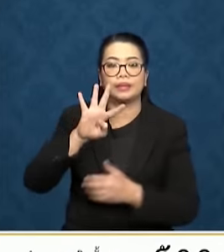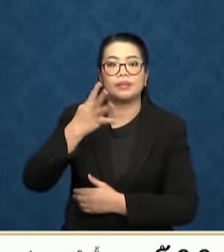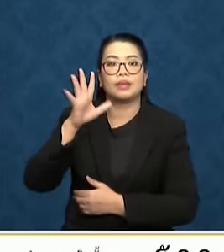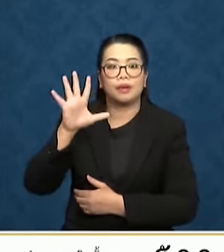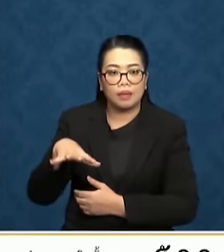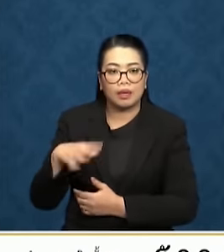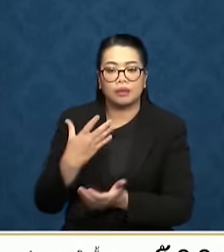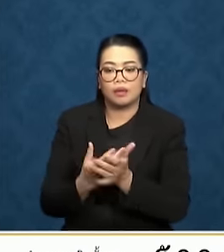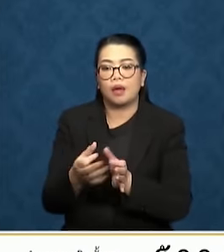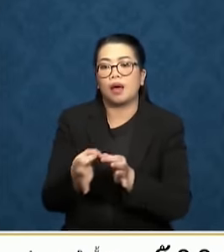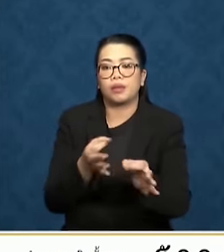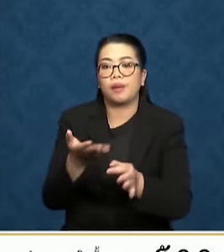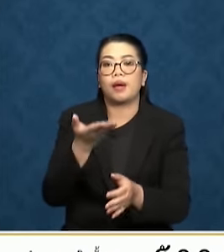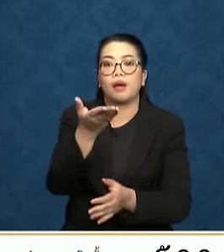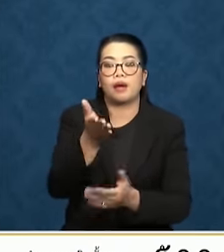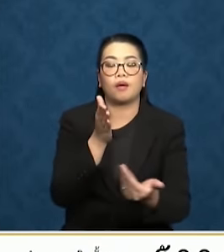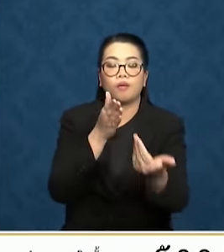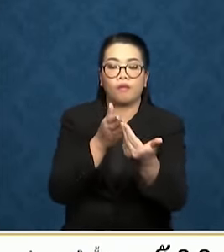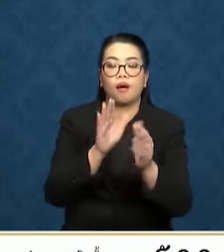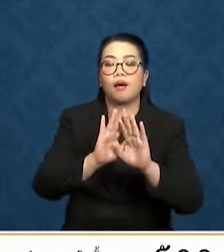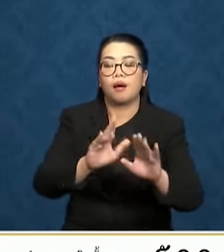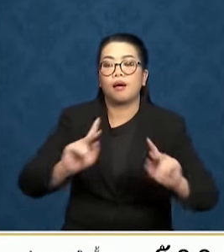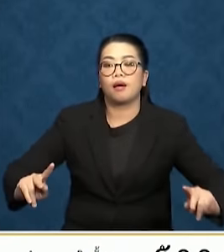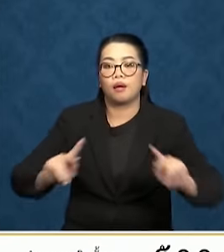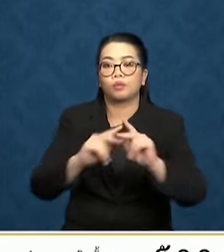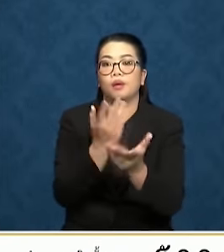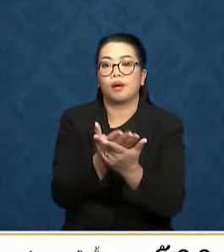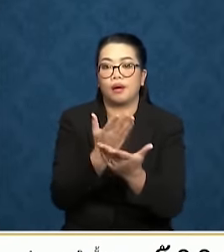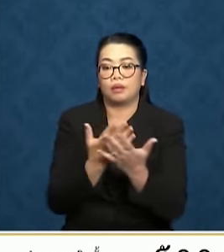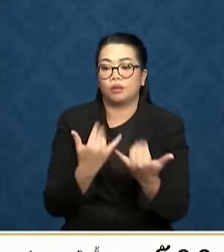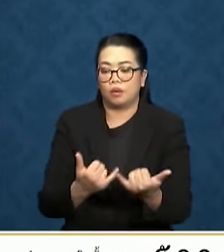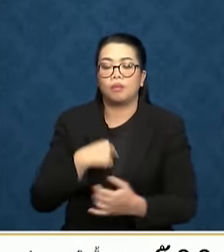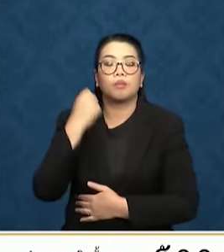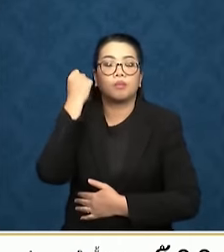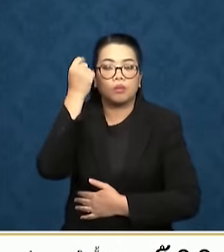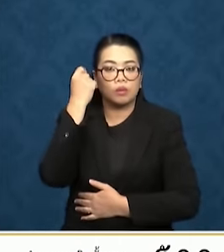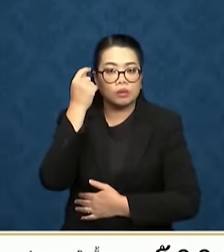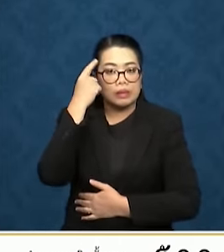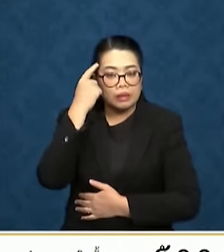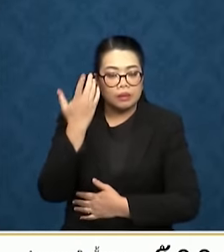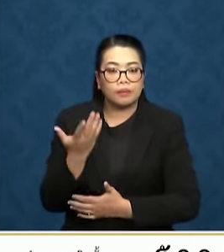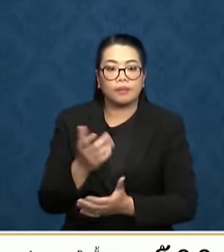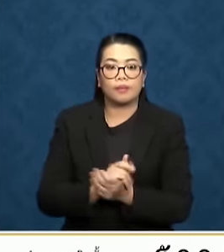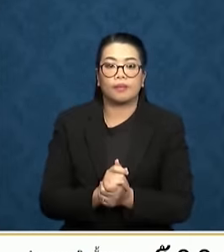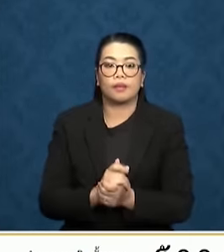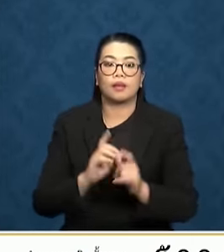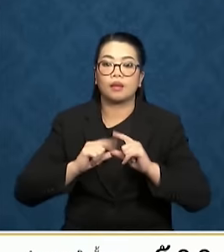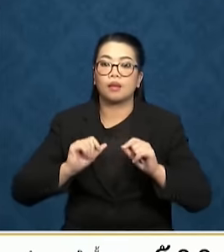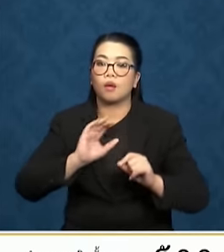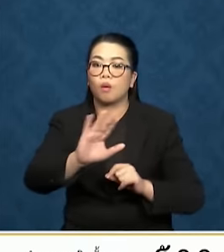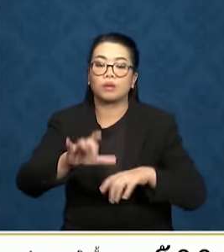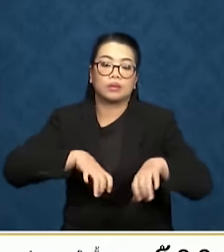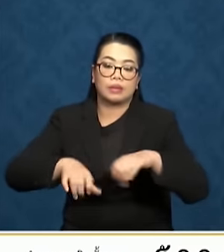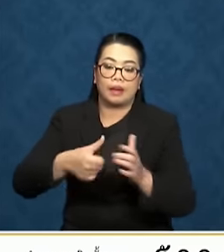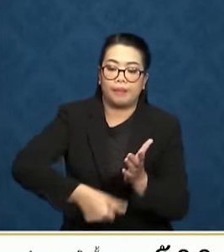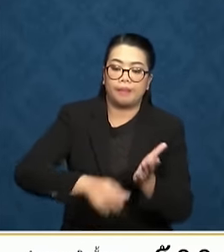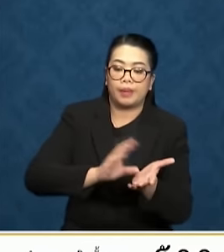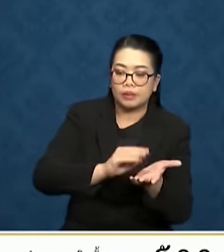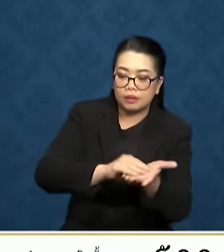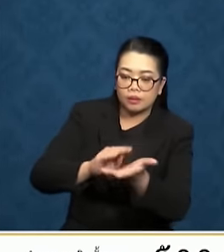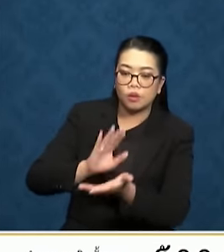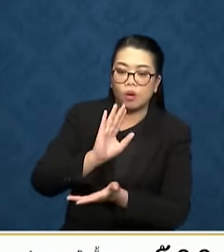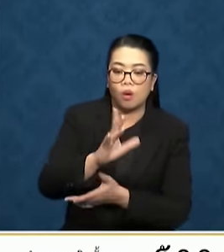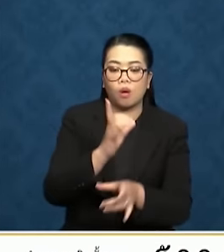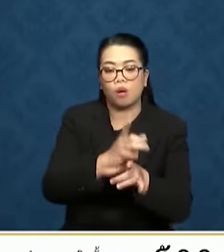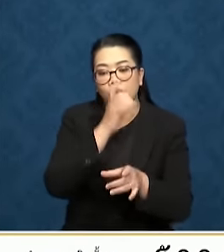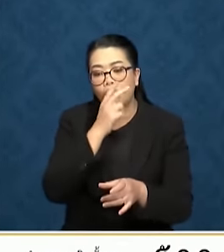อธิบายไปทางท่านประธานผ่านไปยังกระทรวงการคลังด้วยว่าผมเข้าใจครับไม่ใช่เป็นเรื่องของการจัดเก็บภาษีของกรมสัป